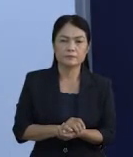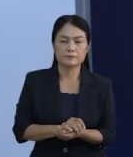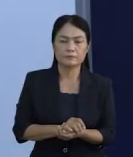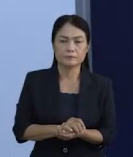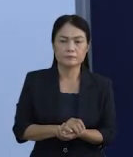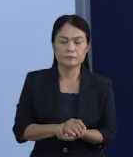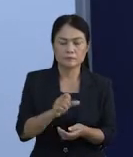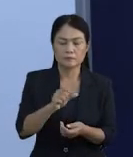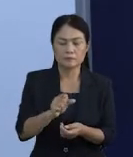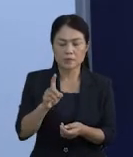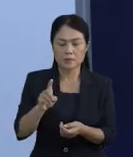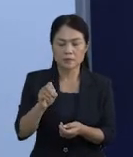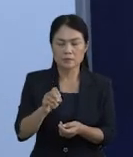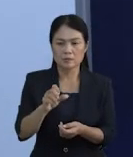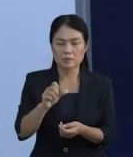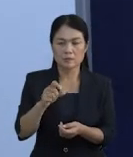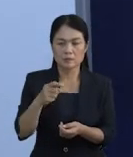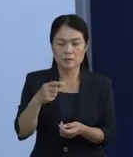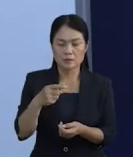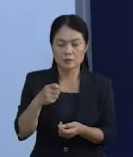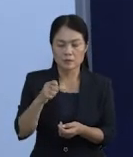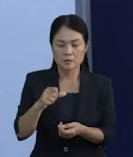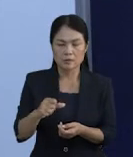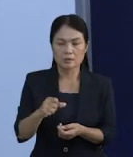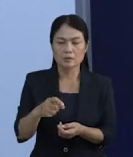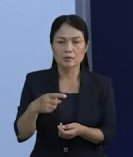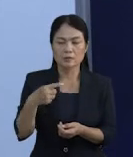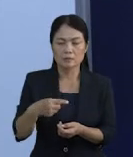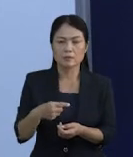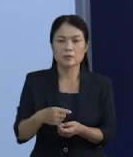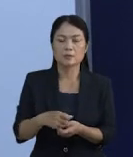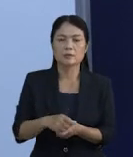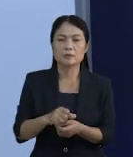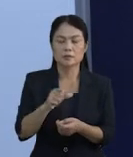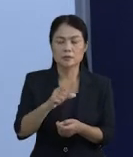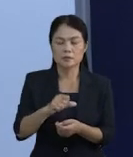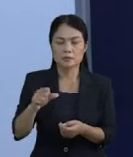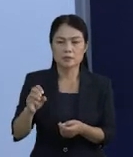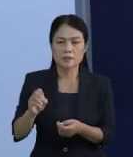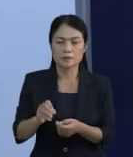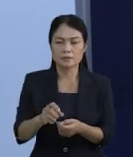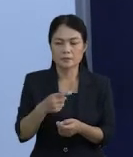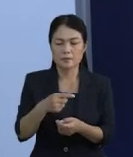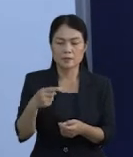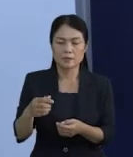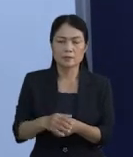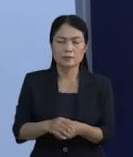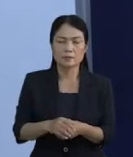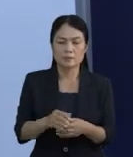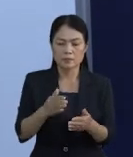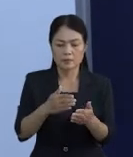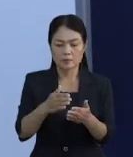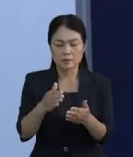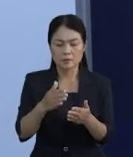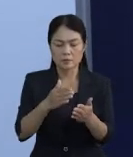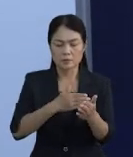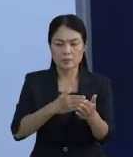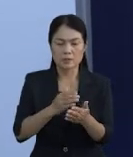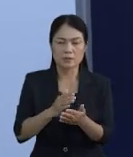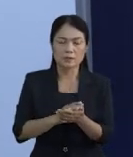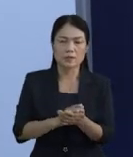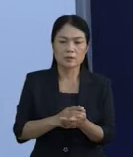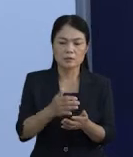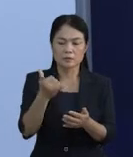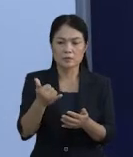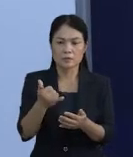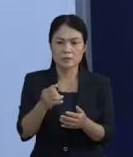lấy đó rồi quan mớn sáng liền và pram mùi liền nè dương một cốt trong chúng trong liền chấn một cốt trong trong liên cứ lấy